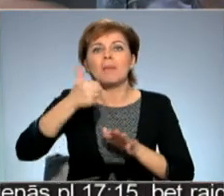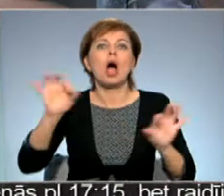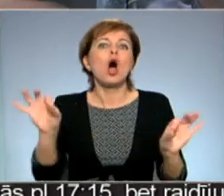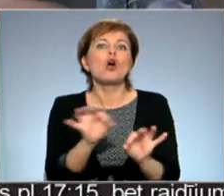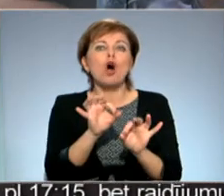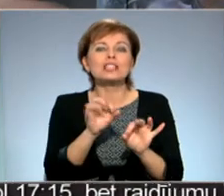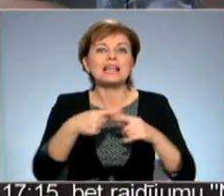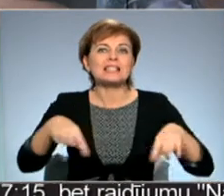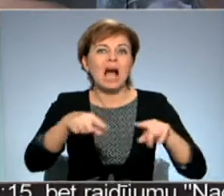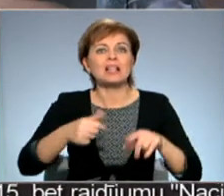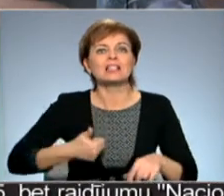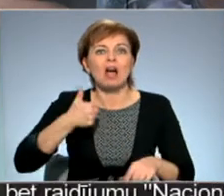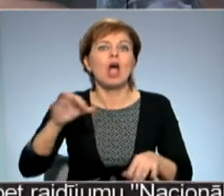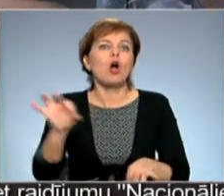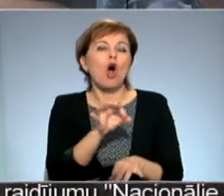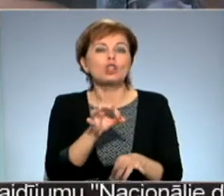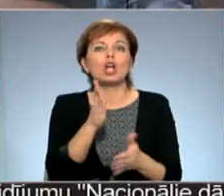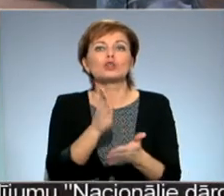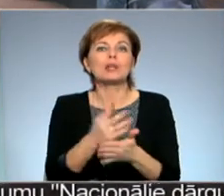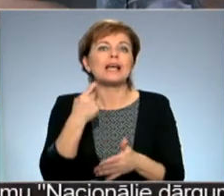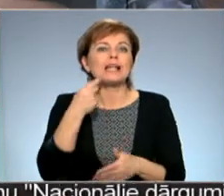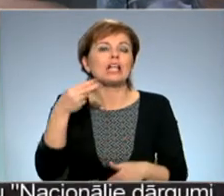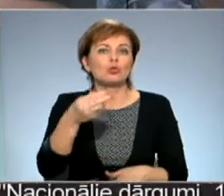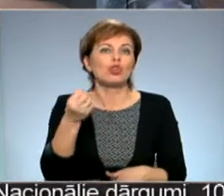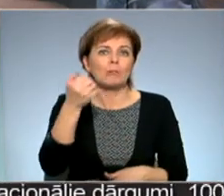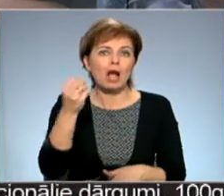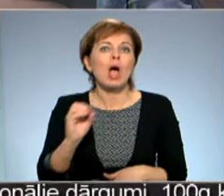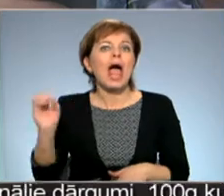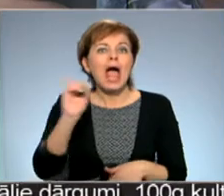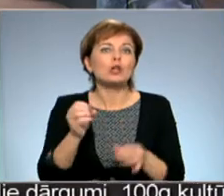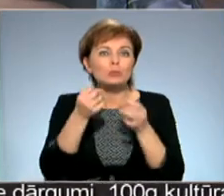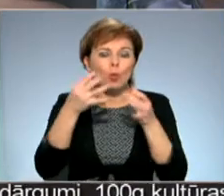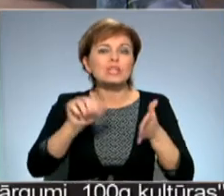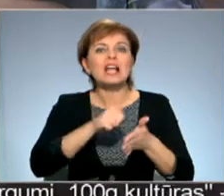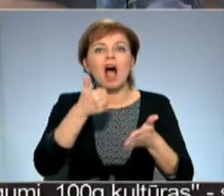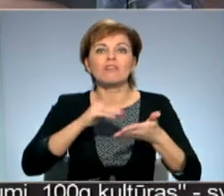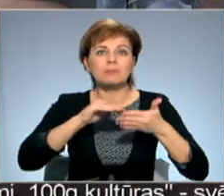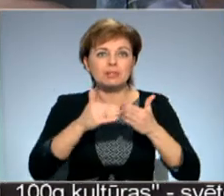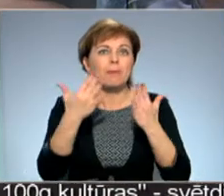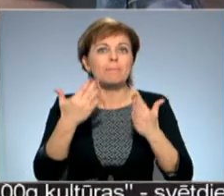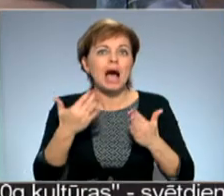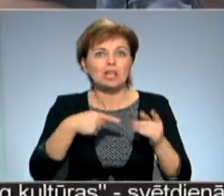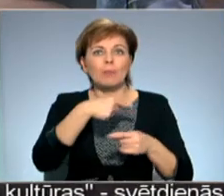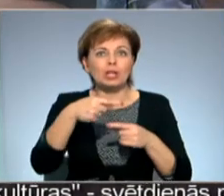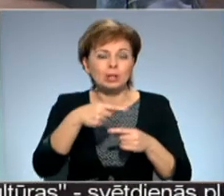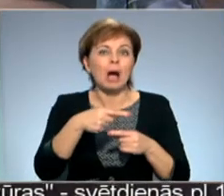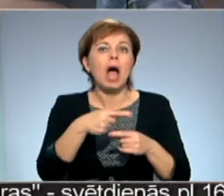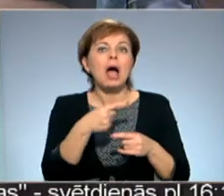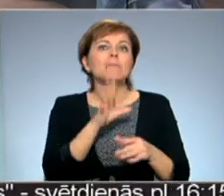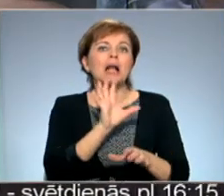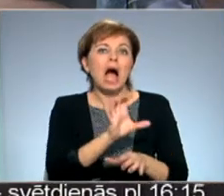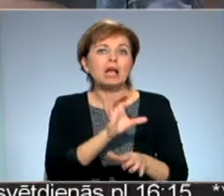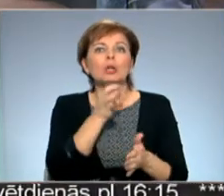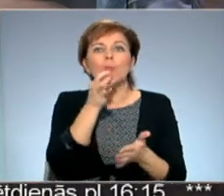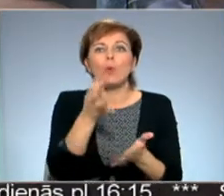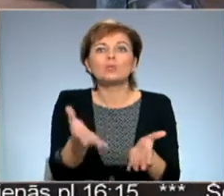Rīga 2014 Eiropas kultūras galvaspilsētas pasākumu ritumā un gādību par tā organizēšanu bija uzņēmusies Latvijas vēstniecība Lielbritānijā.